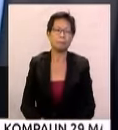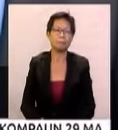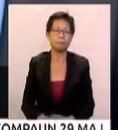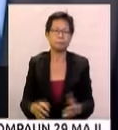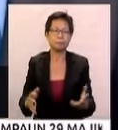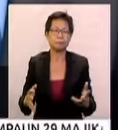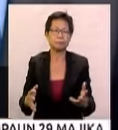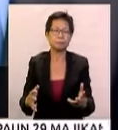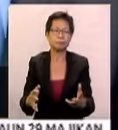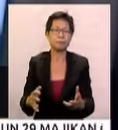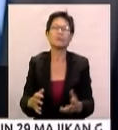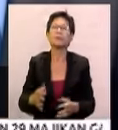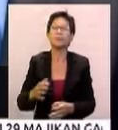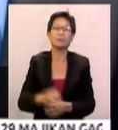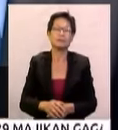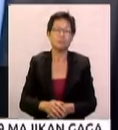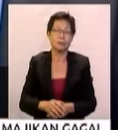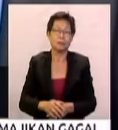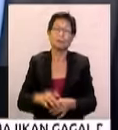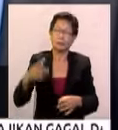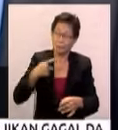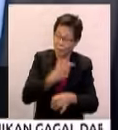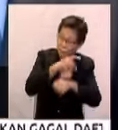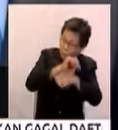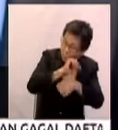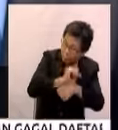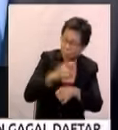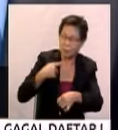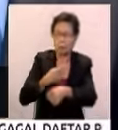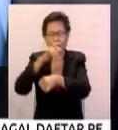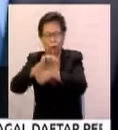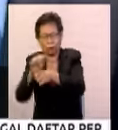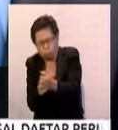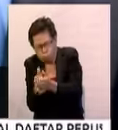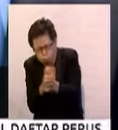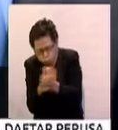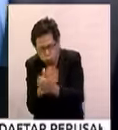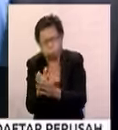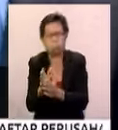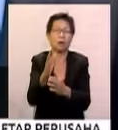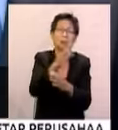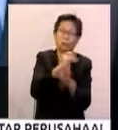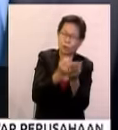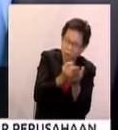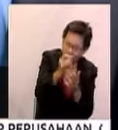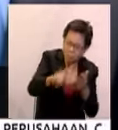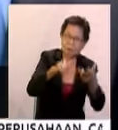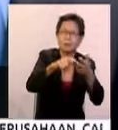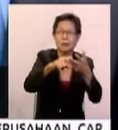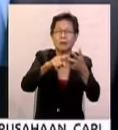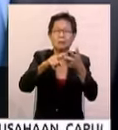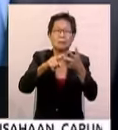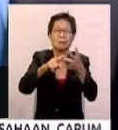Apabila kita bekerja, kita bekerja dengan cukup rajin, cukup ikhlas, cukup